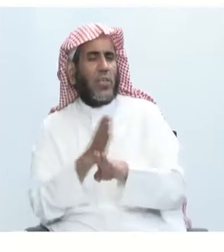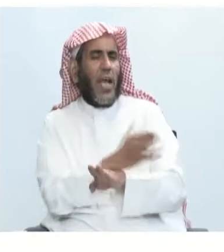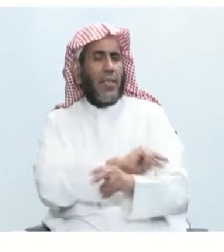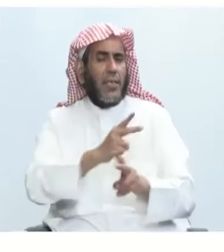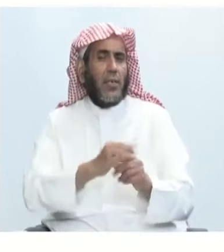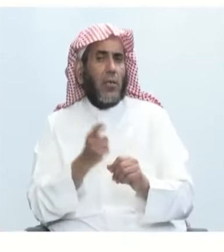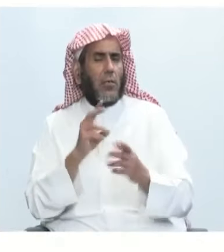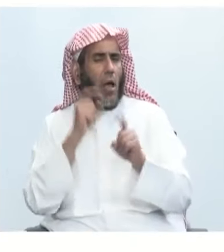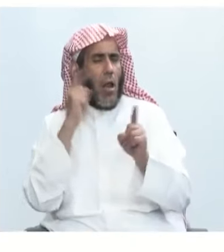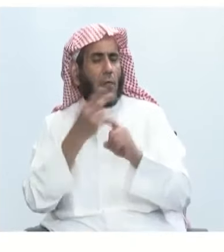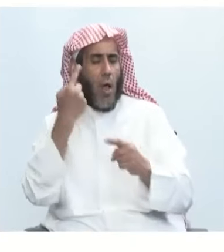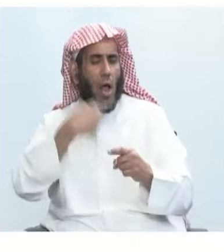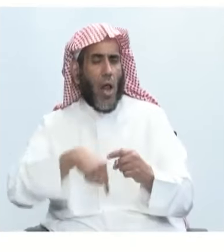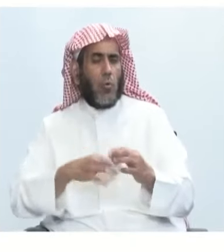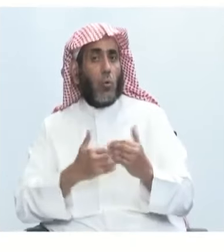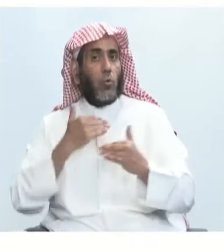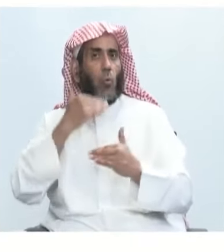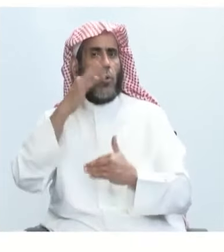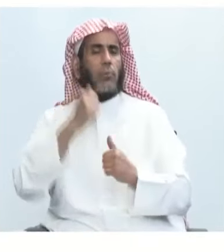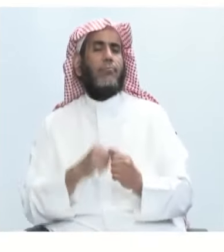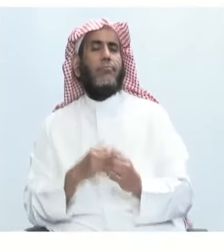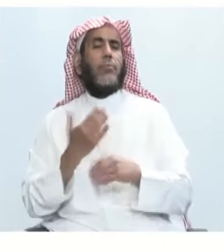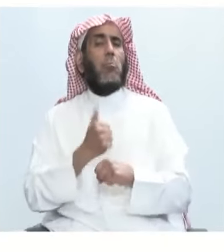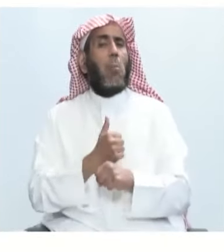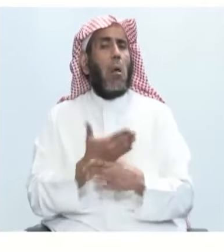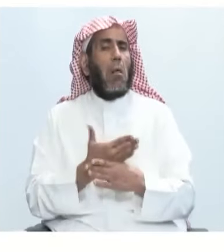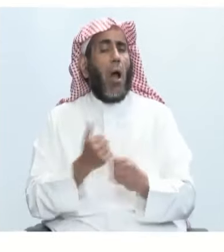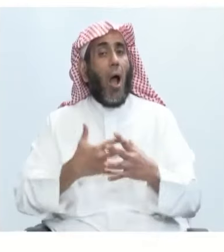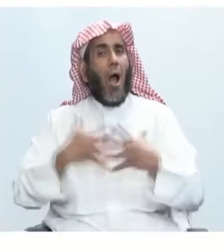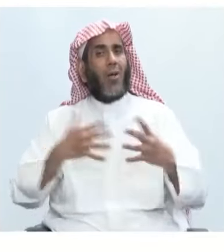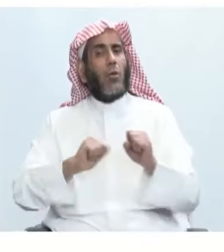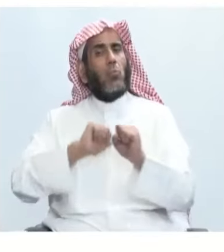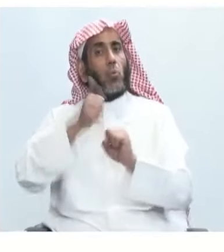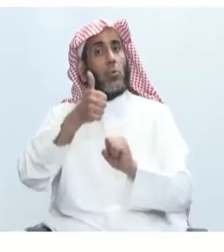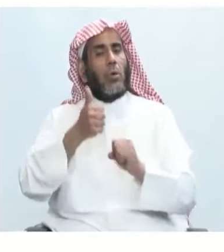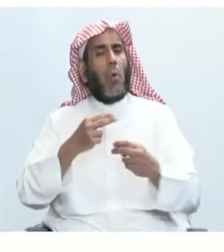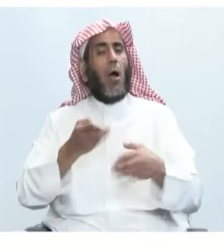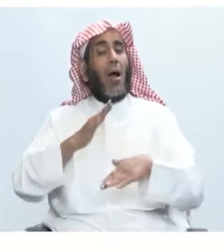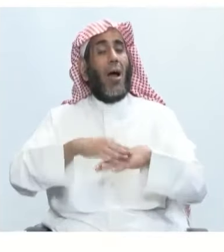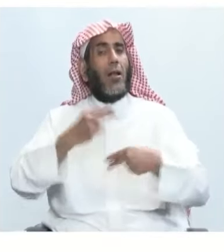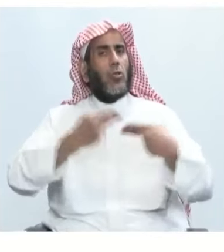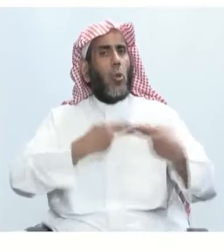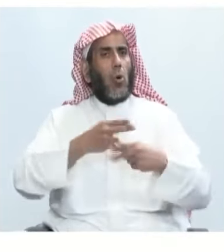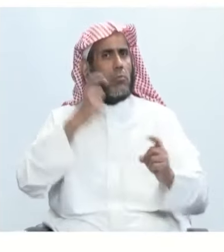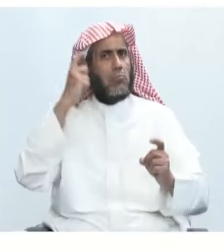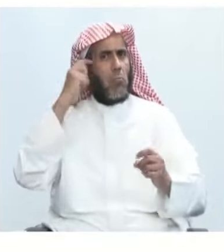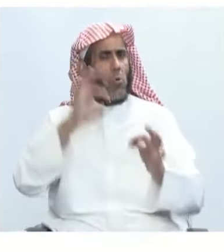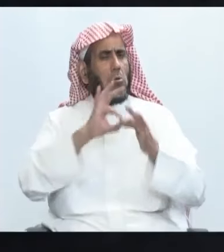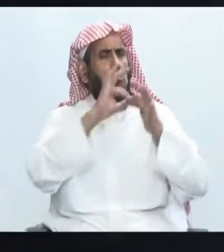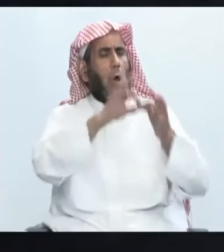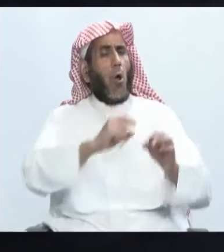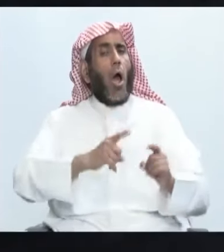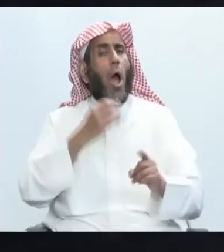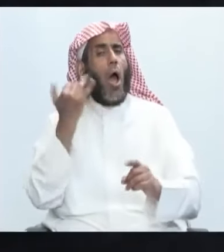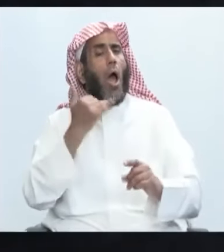على سماتك الذاتيه وتطورها لتكون اكثر قدره على التواصل الاقناعي هذا هو اهم وهذه هي اهم